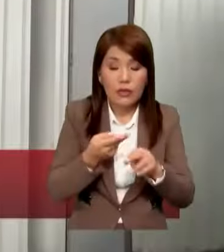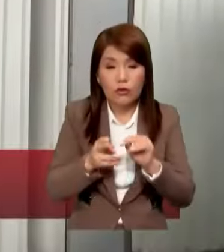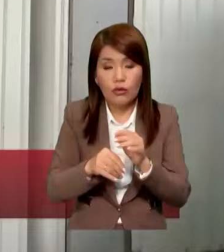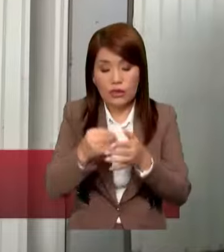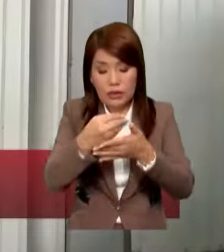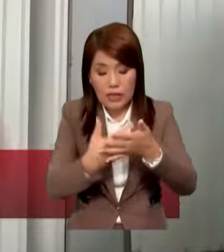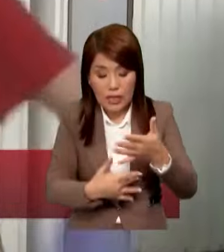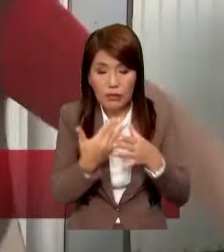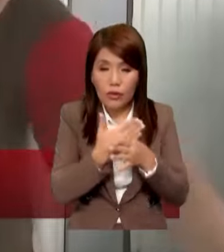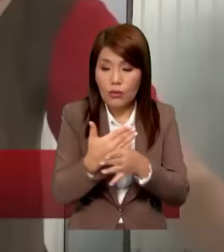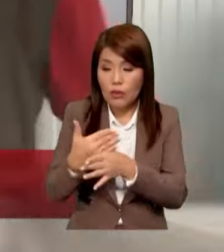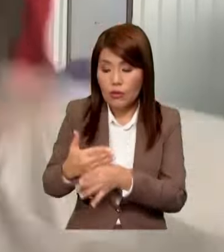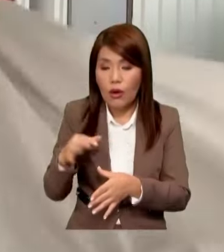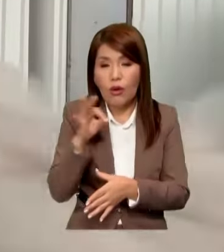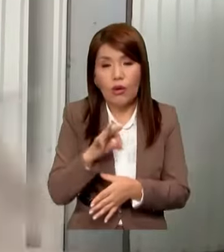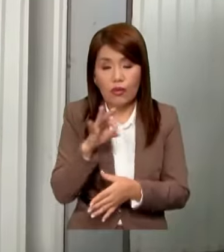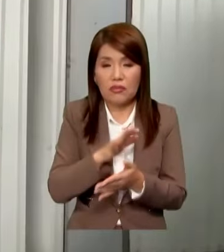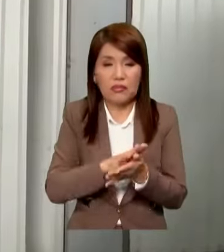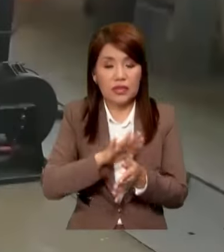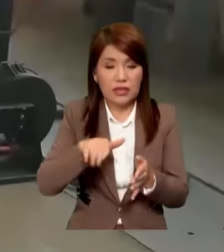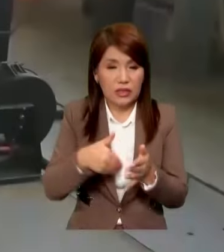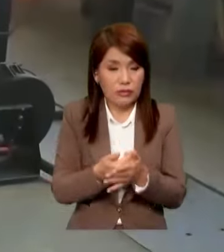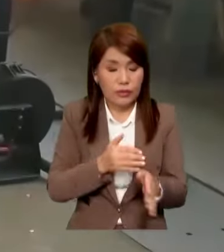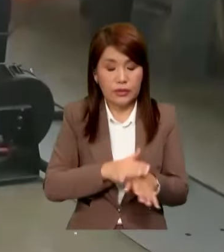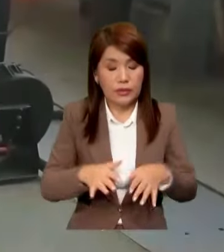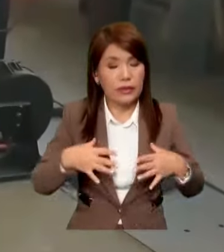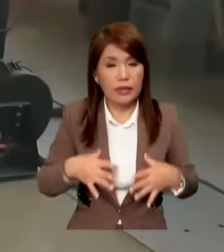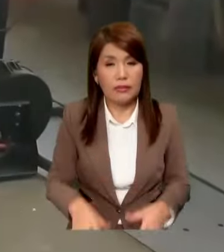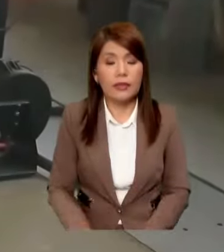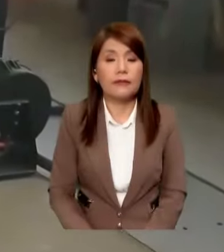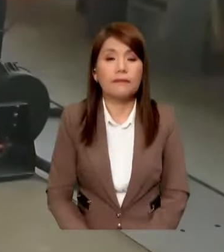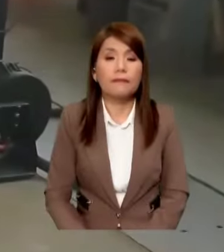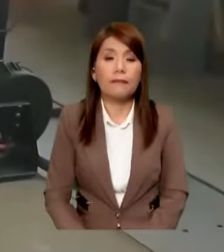целый пакет мер. Но этого, по словам президента, до сих пор не было сделано.